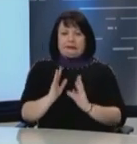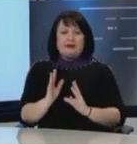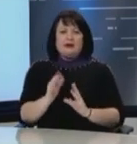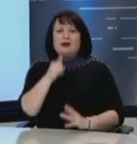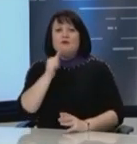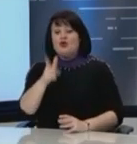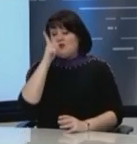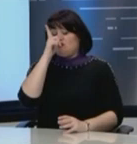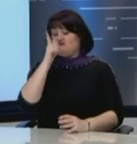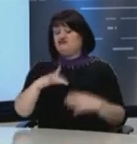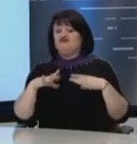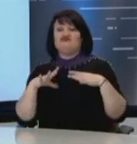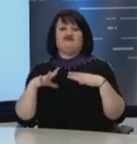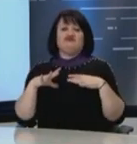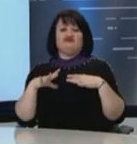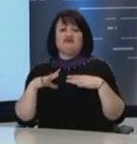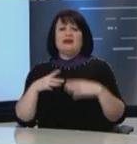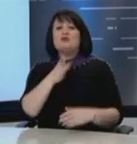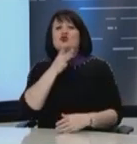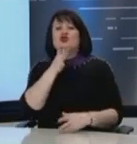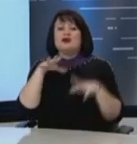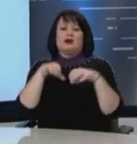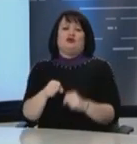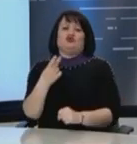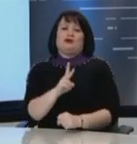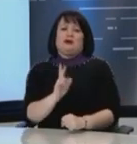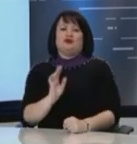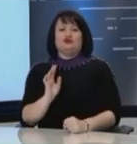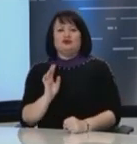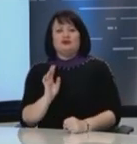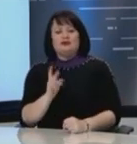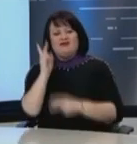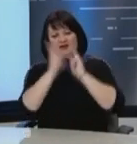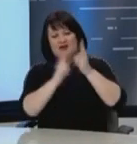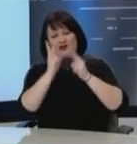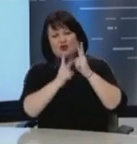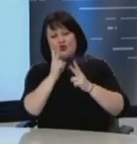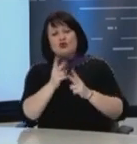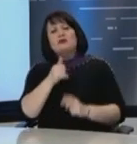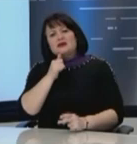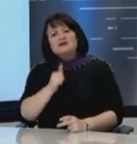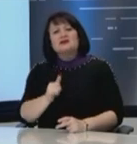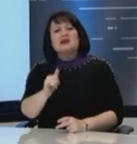μόνιμη αλαζονία μιας πρόσκαιρης εξουσίας. Σας κατηγορούμε για τη διαρκή